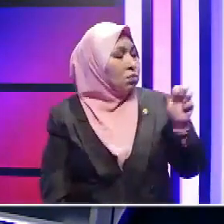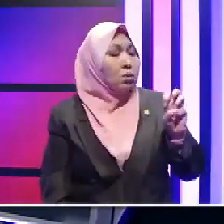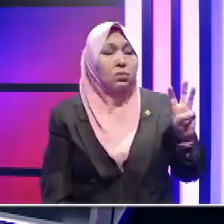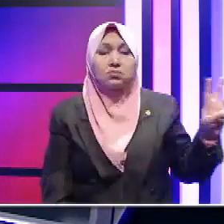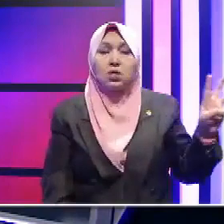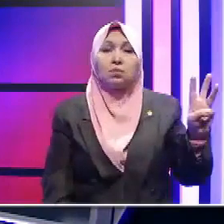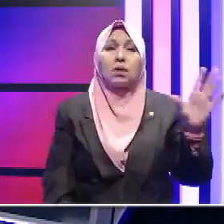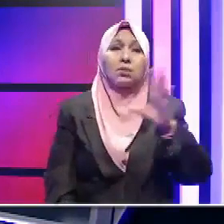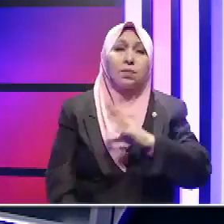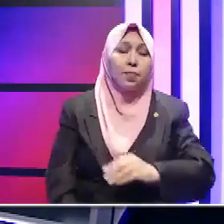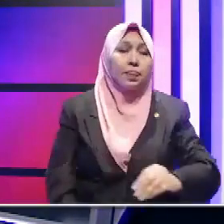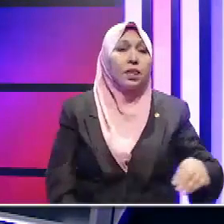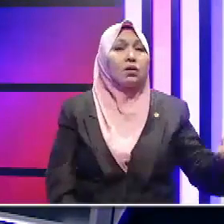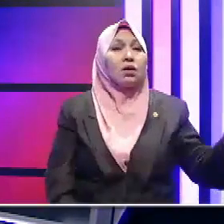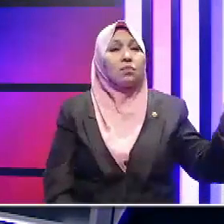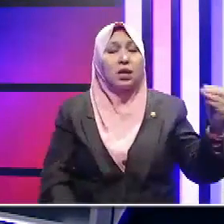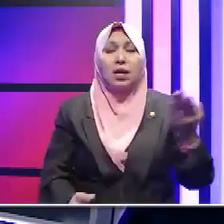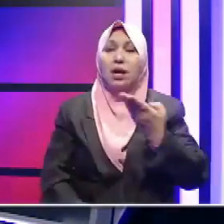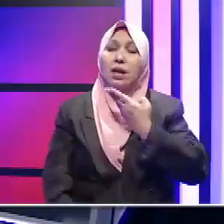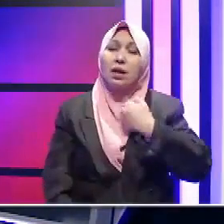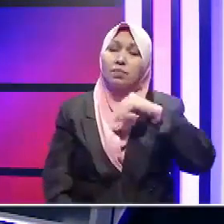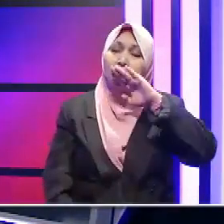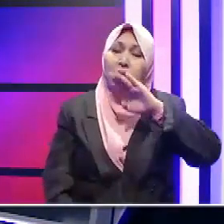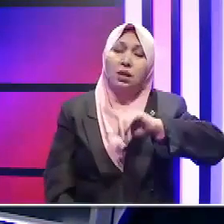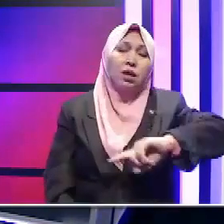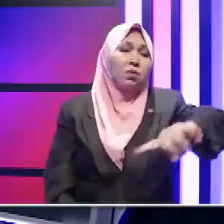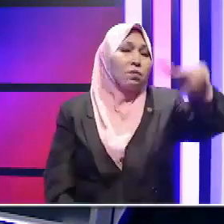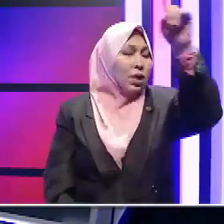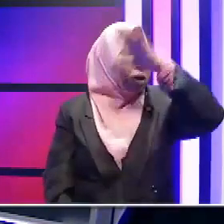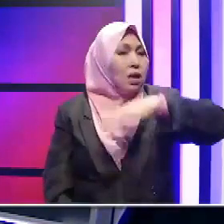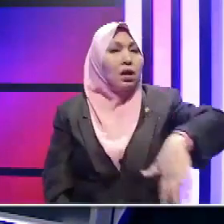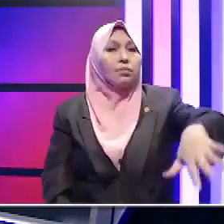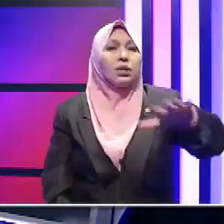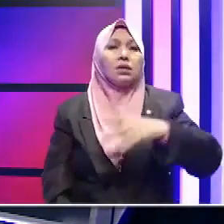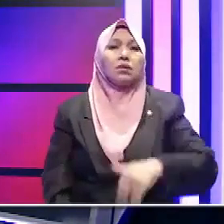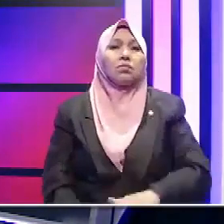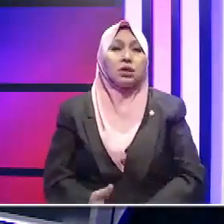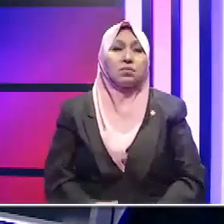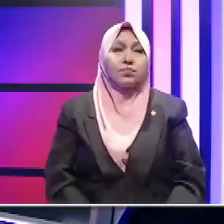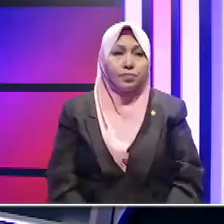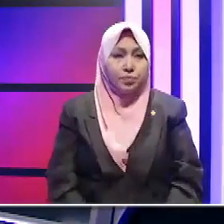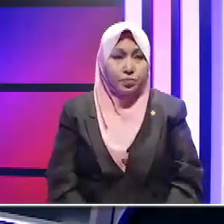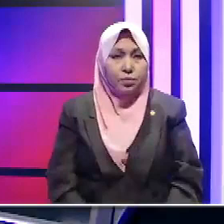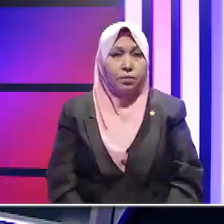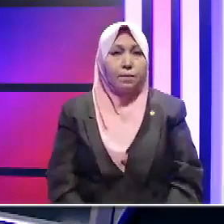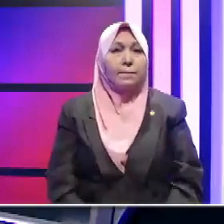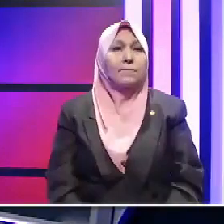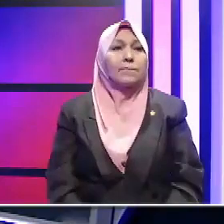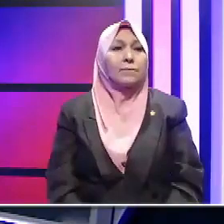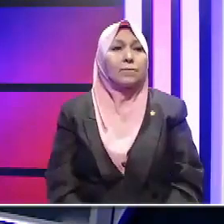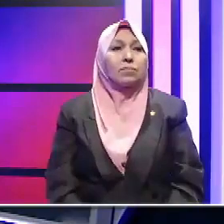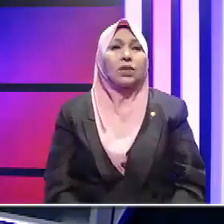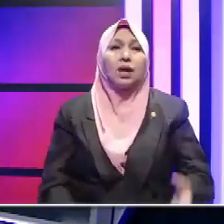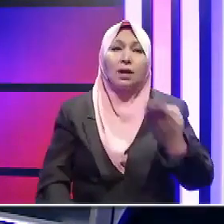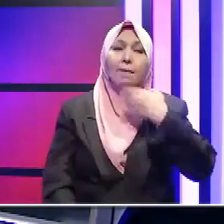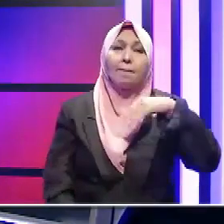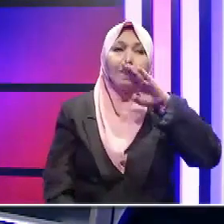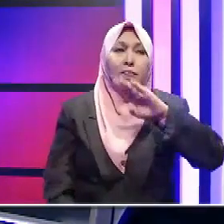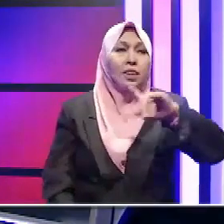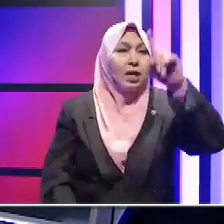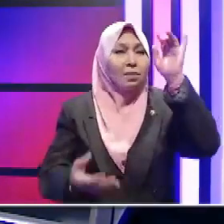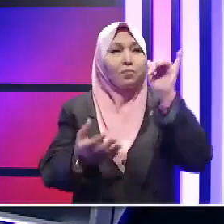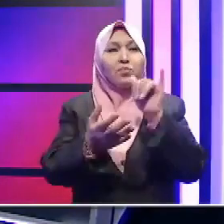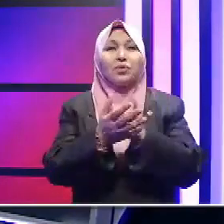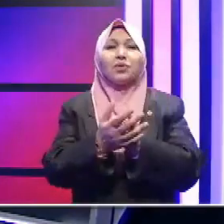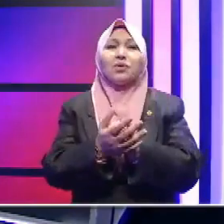wasohbihi wabarik wasallim oleh someday harapin Akademi Teknik hamdulillah engkaulah